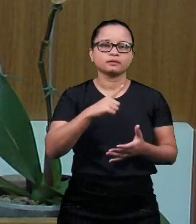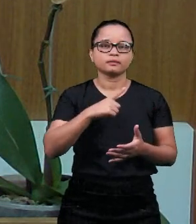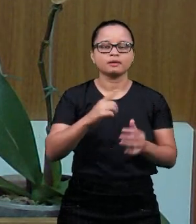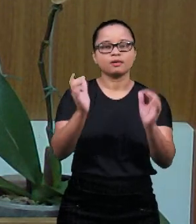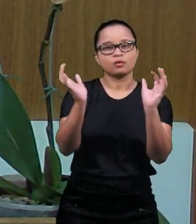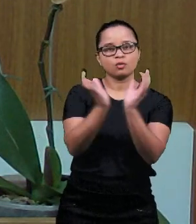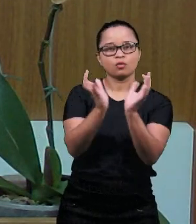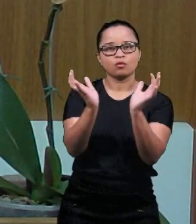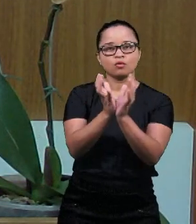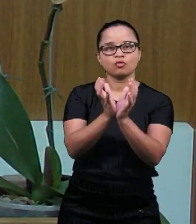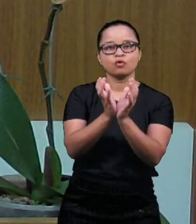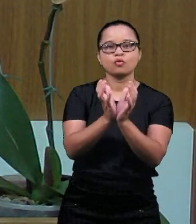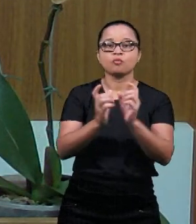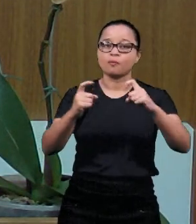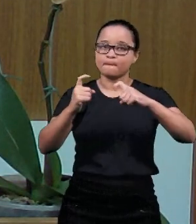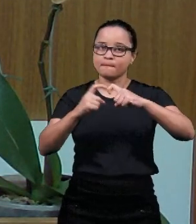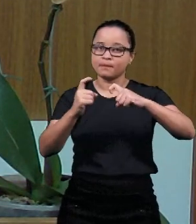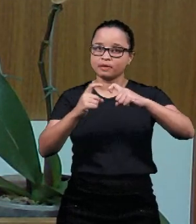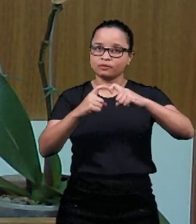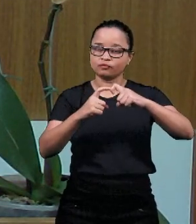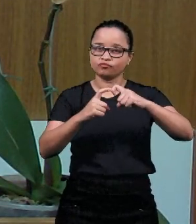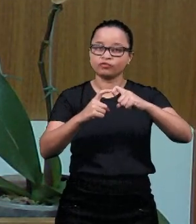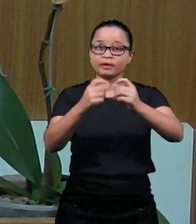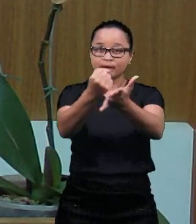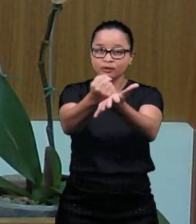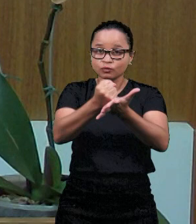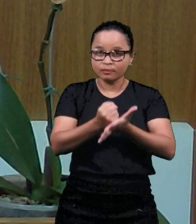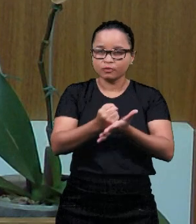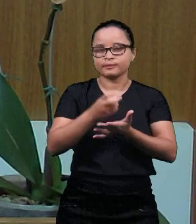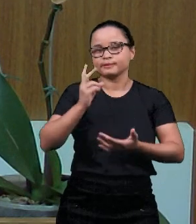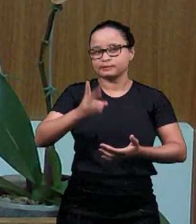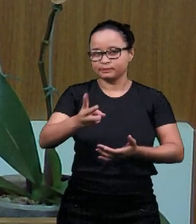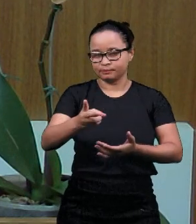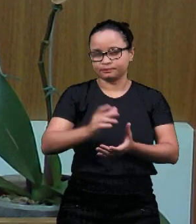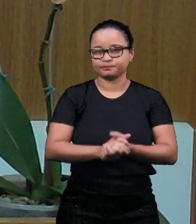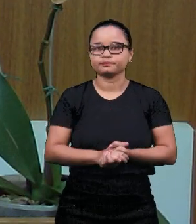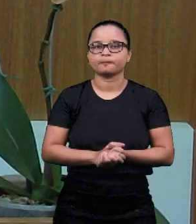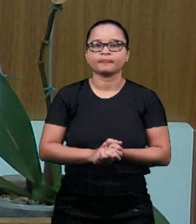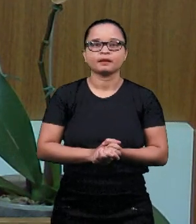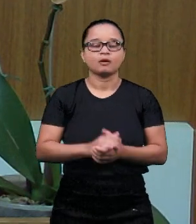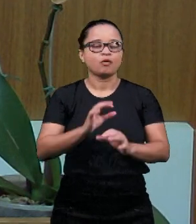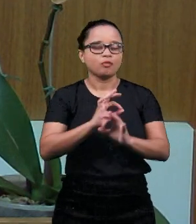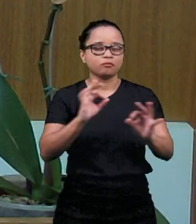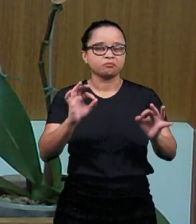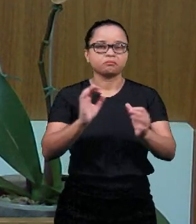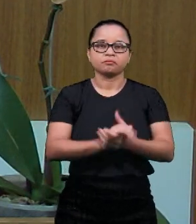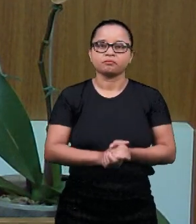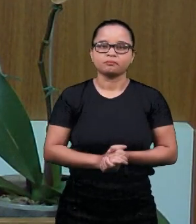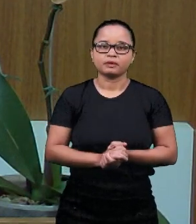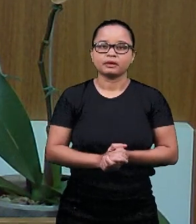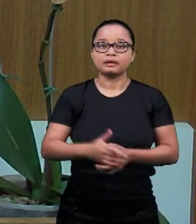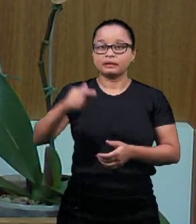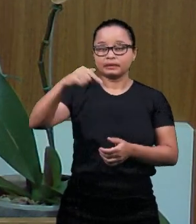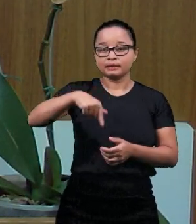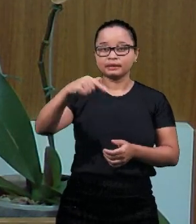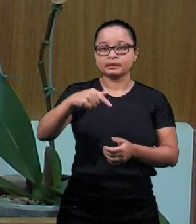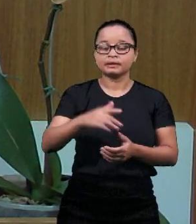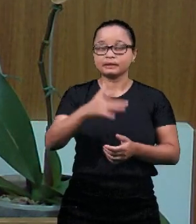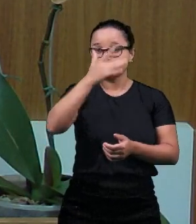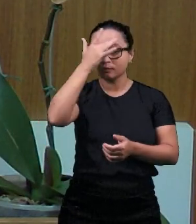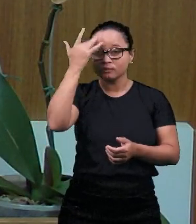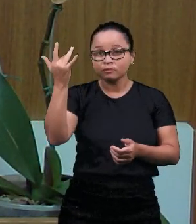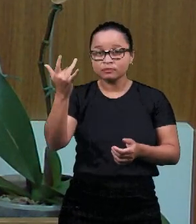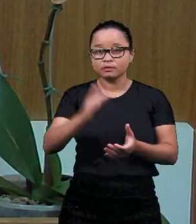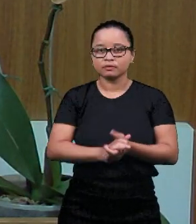beaucoup. En vérité, ici, dans la région, ceux qui nous cherchent pour raconter les problèmes qui